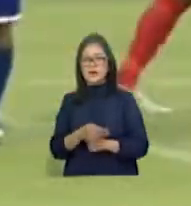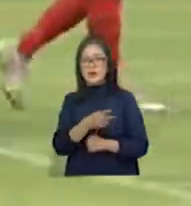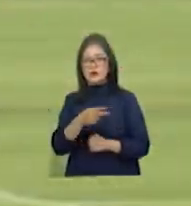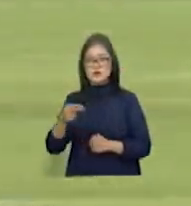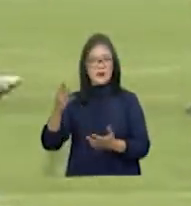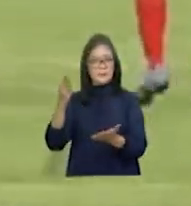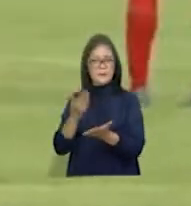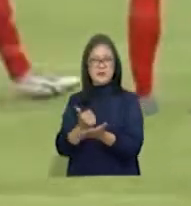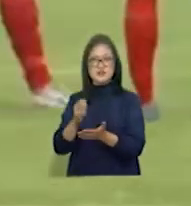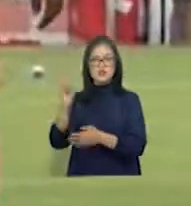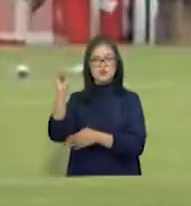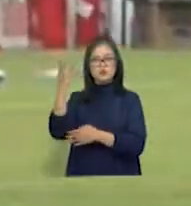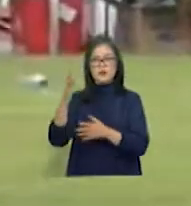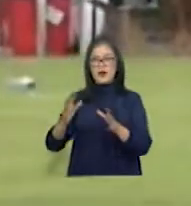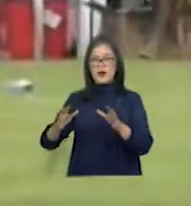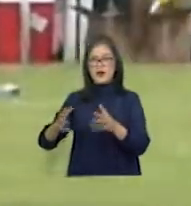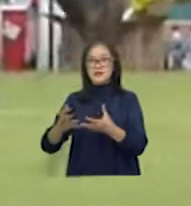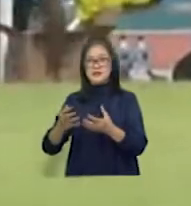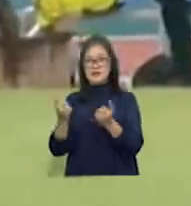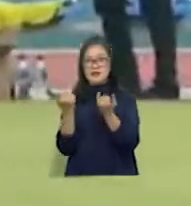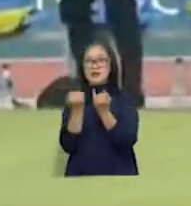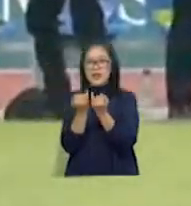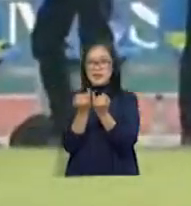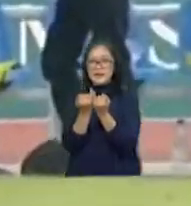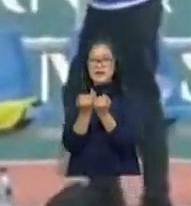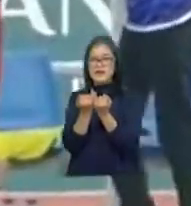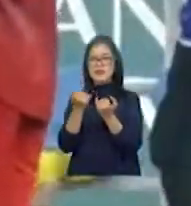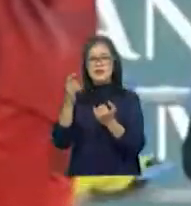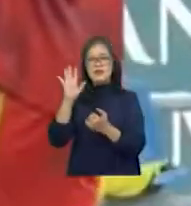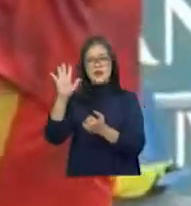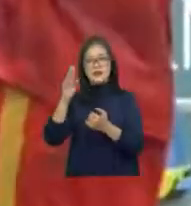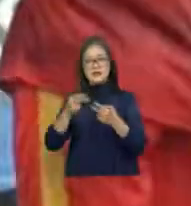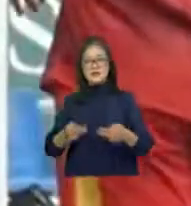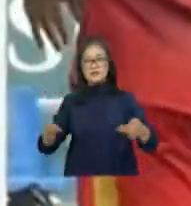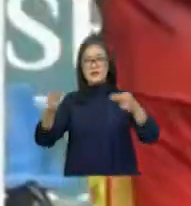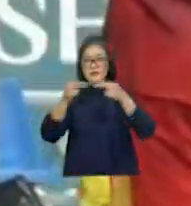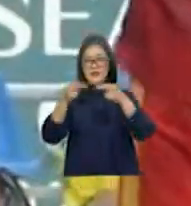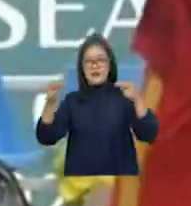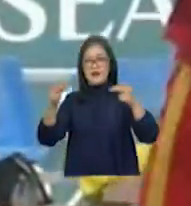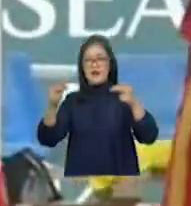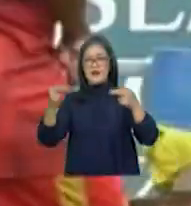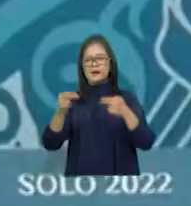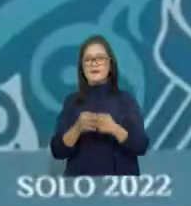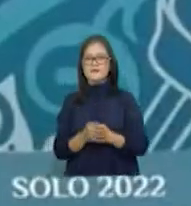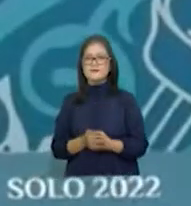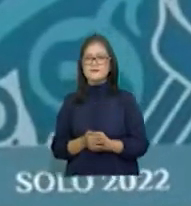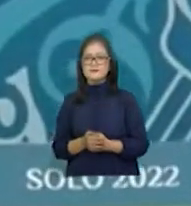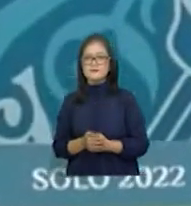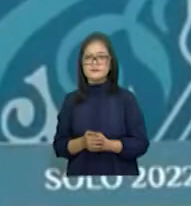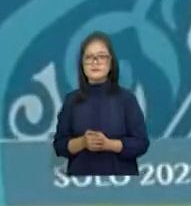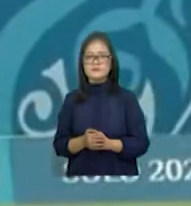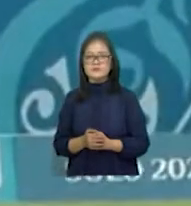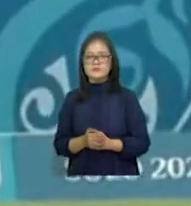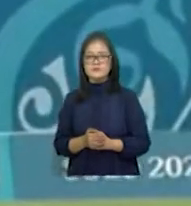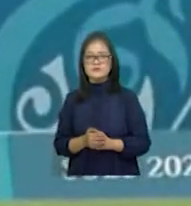menduduki puncak klasemen akan melawan tim peringkat keempat pada laga semifinal. Dari Solo, Jawa Tengah, Septian Toro,